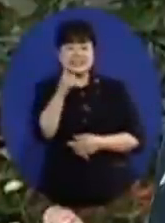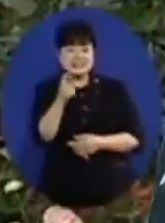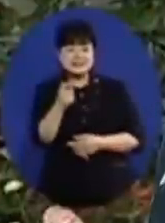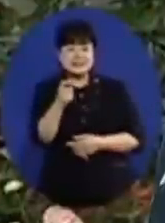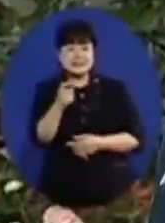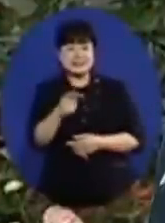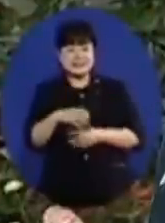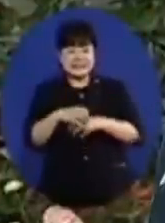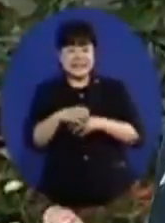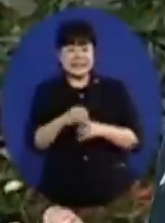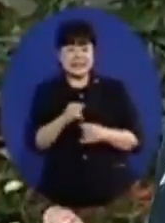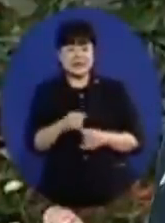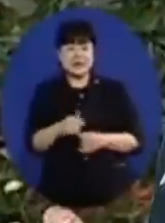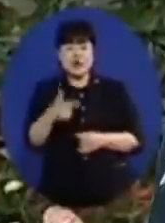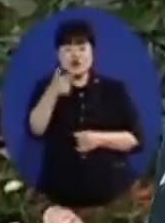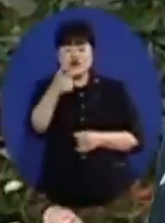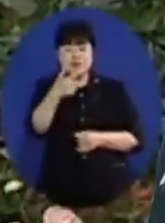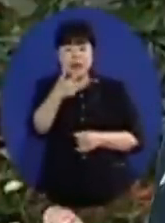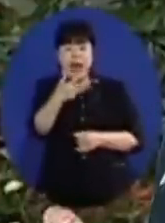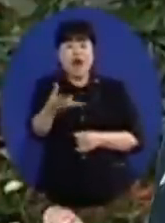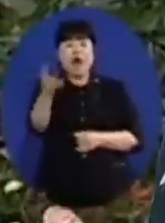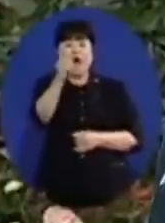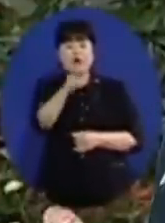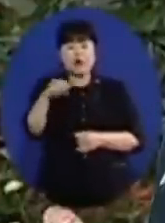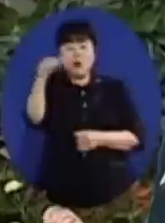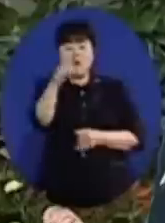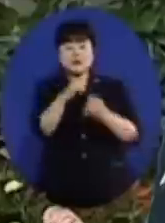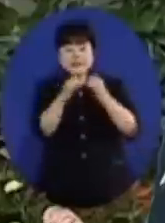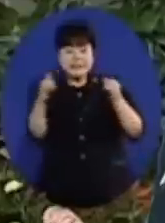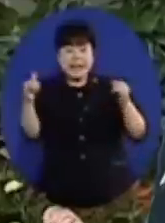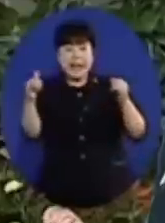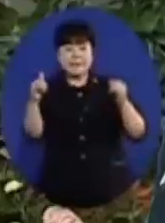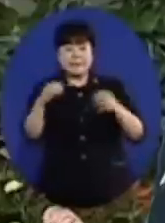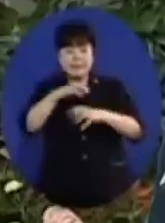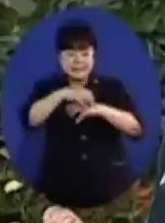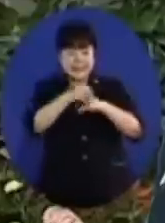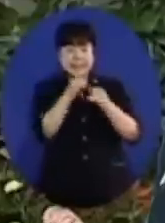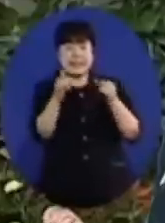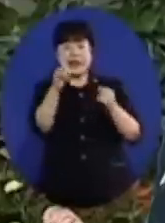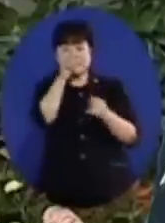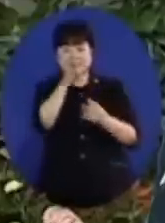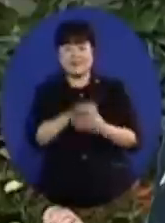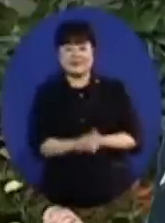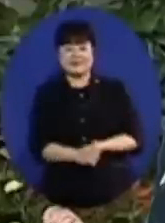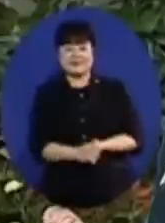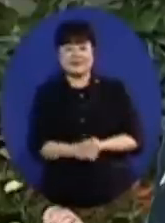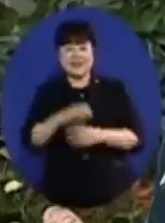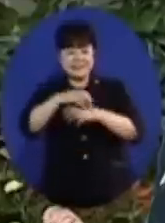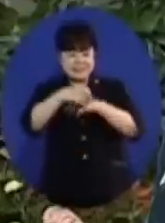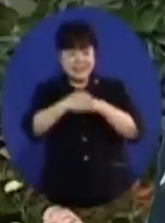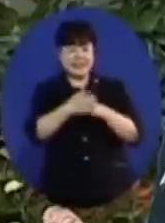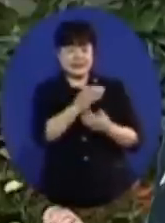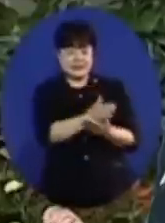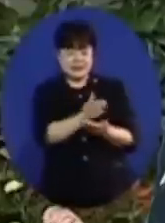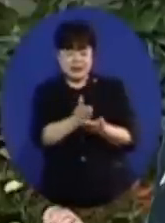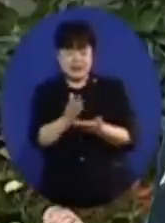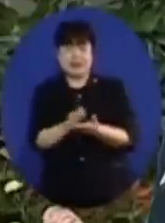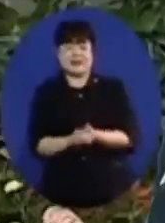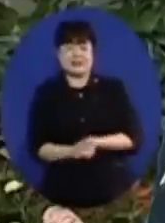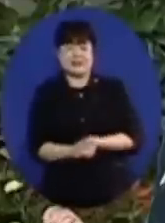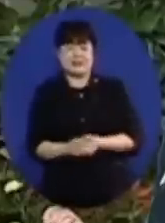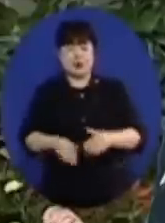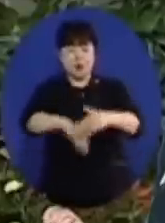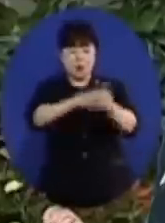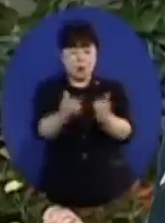세계 인구는 약 68억 5천만명이 된다고 합니다 세계는 여러 인종과